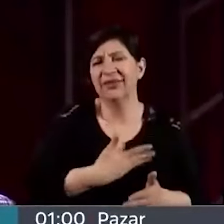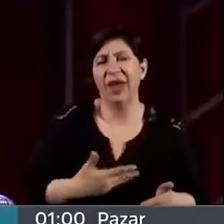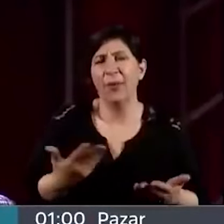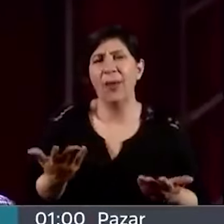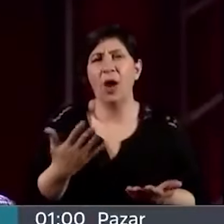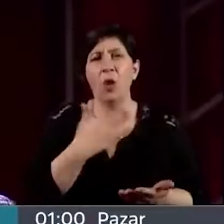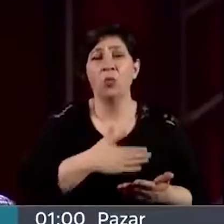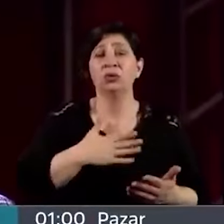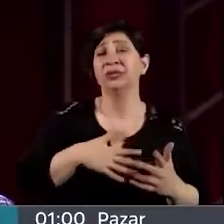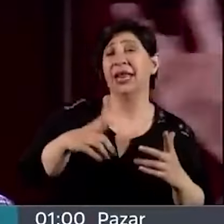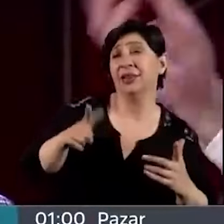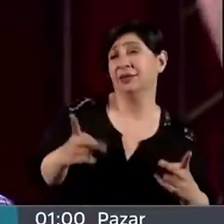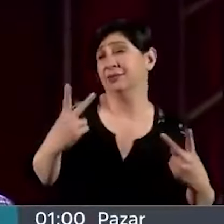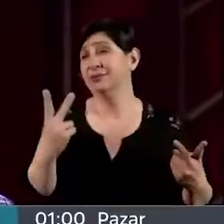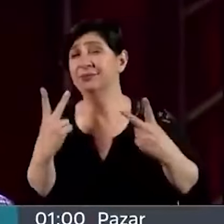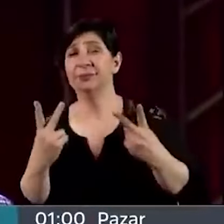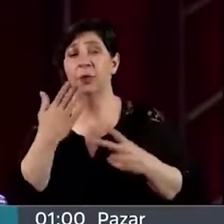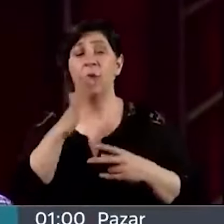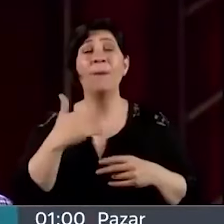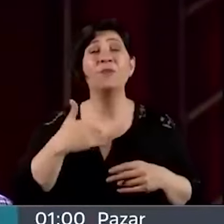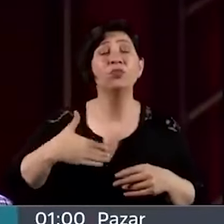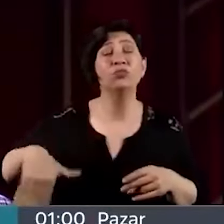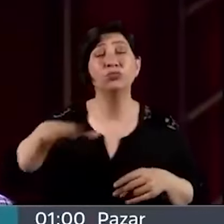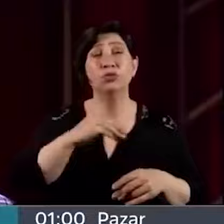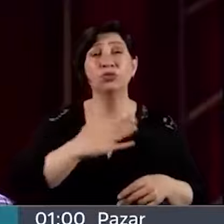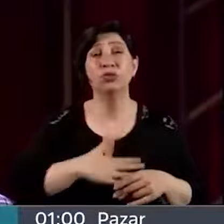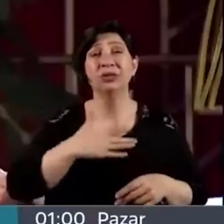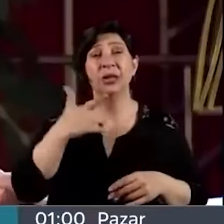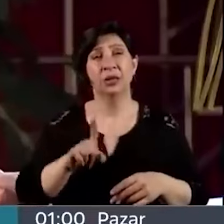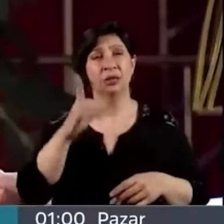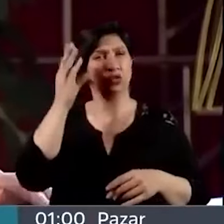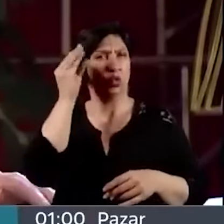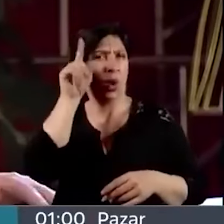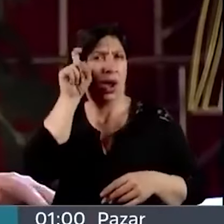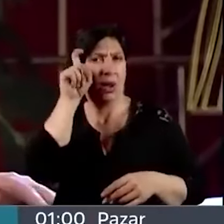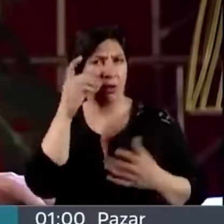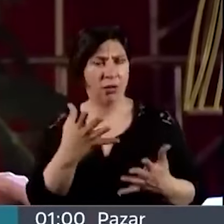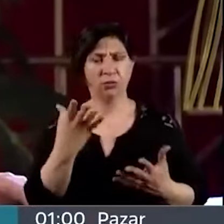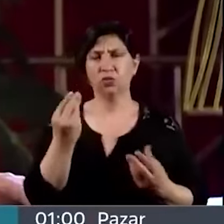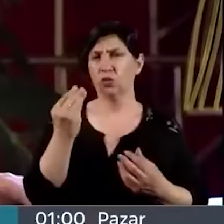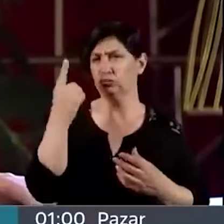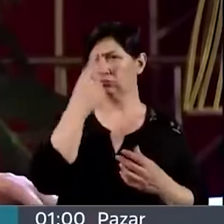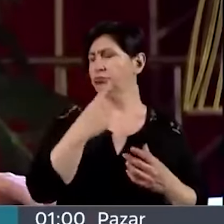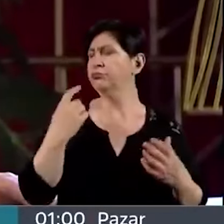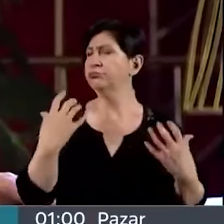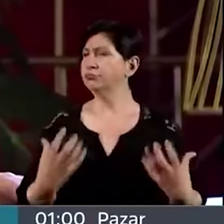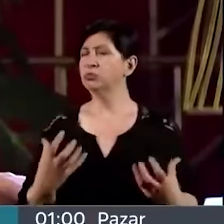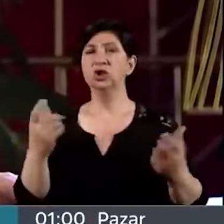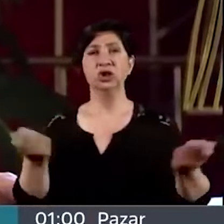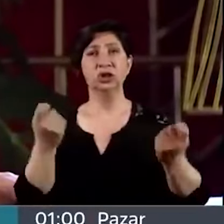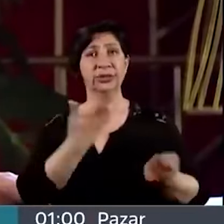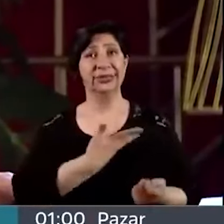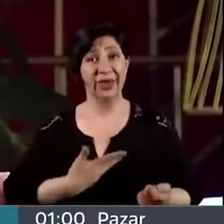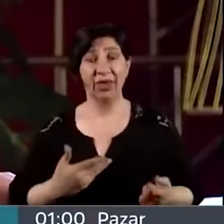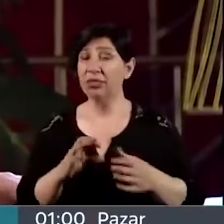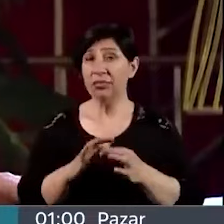öyle Bursalıyım diye de... Benim tanıdığım bütün Bursalı adamlar çok akıllı, çok kreatif, çok çalışkan